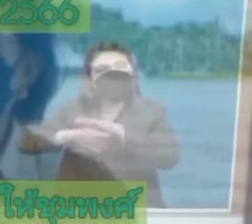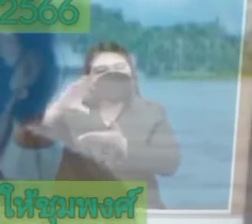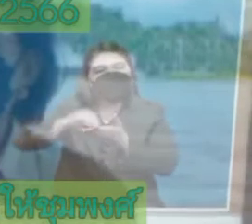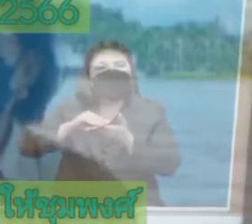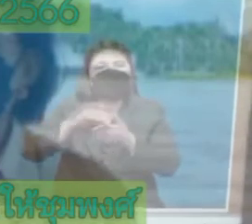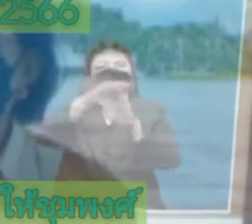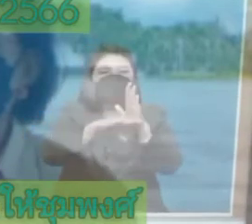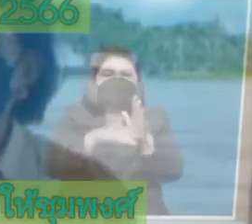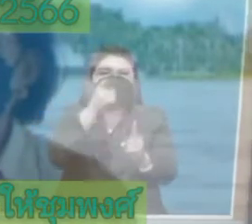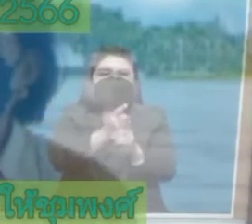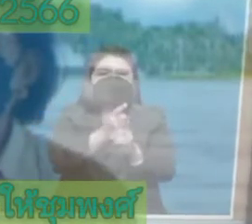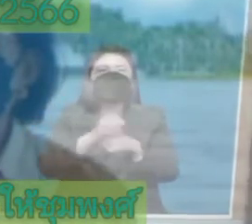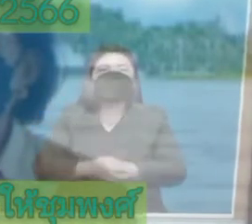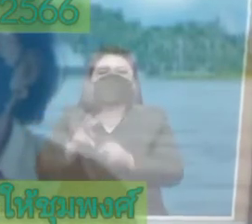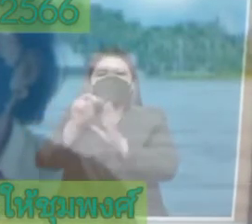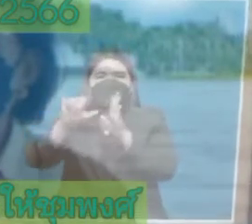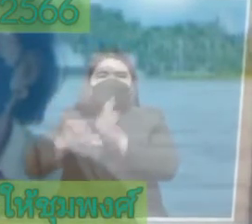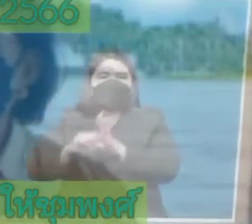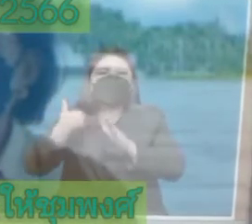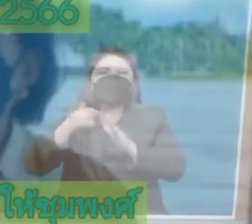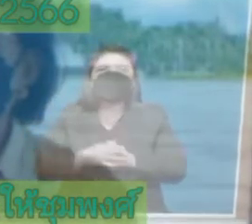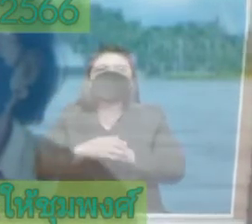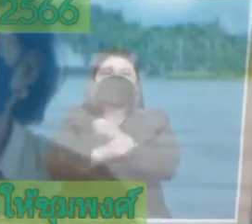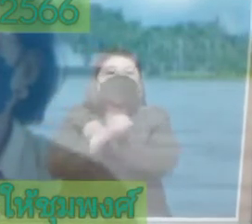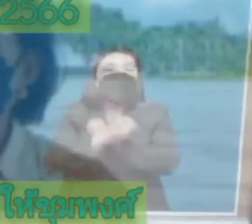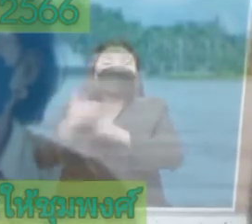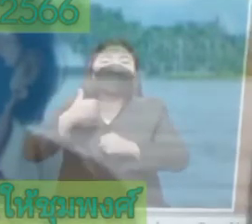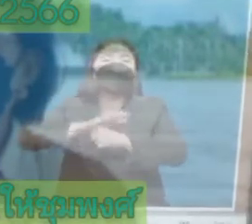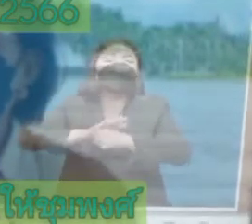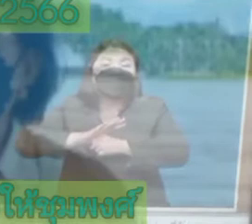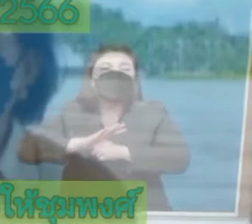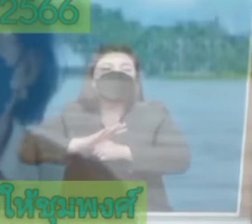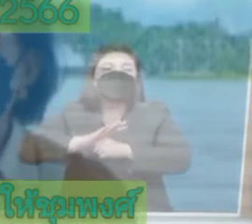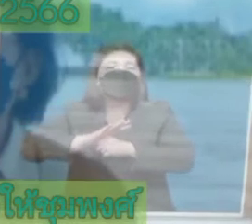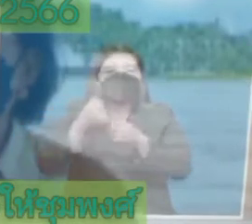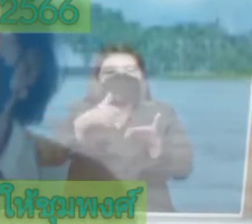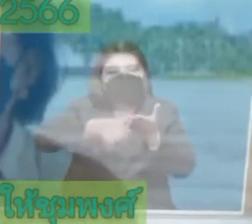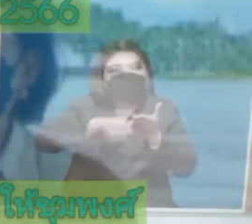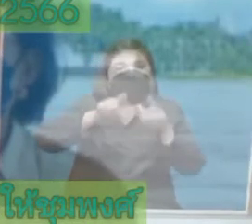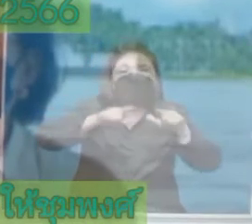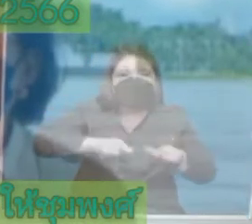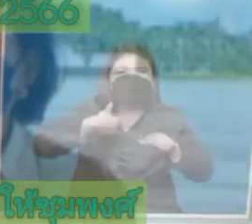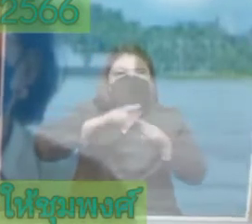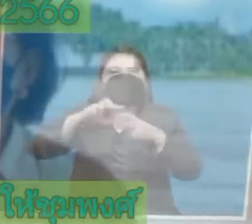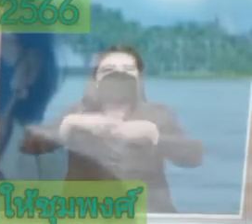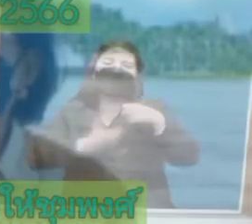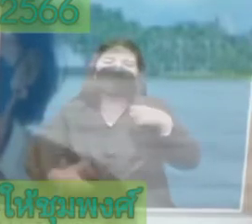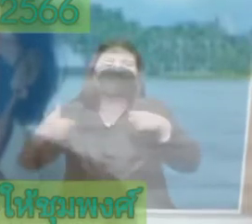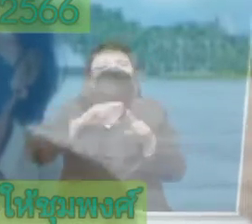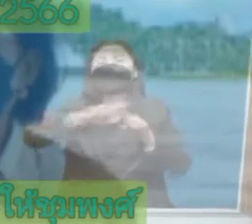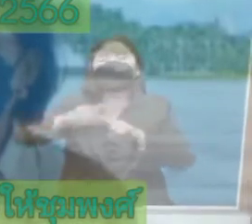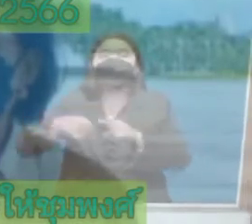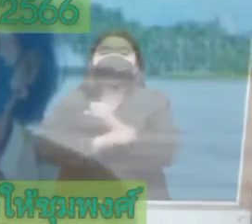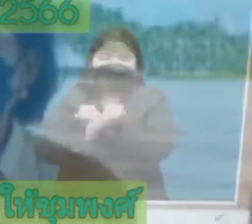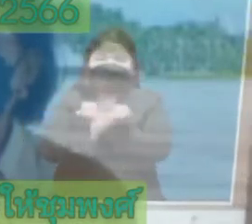มาผมบอกอนุบาลเราคืออยู่รอดปลอดภัยและก็พอเพียงลดหนี้สินลดปัญหาปลอดภัยทั้งสุขภาพปลอดภัยทุกเรื่